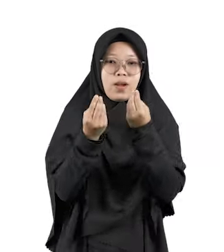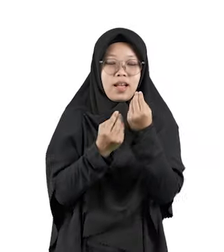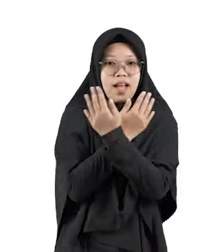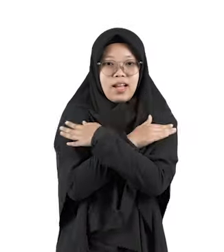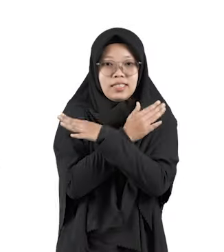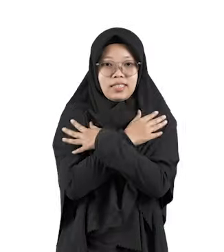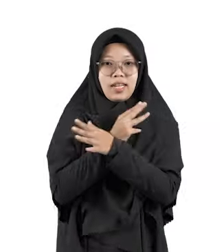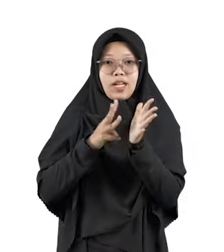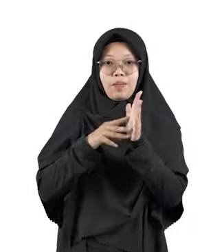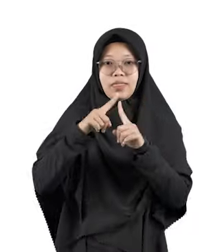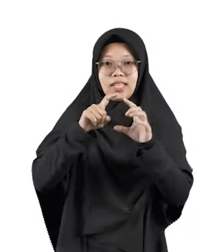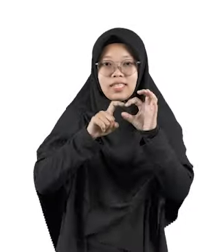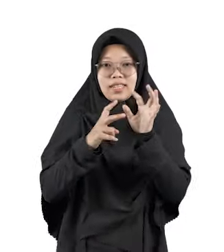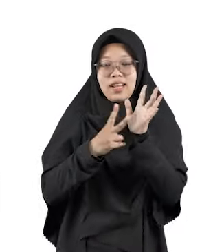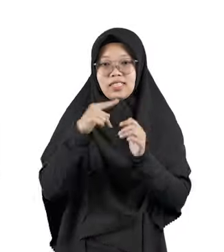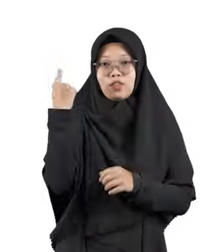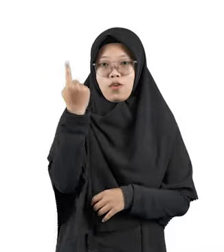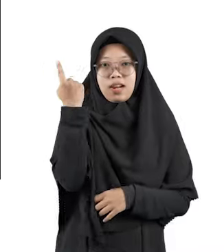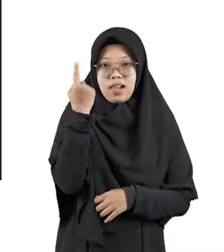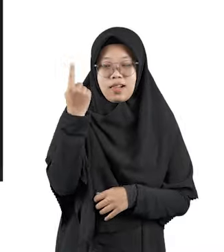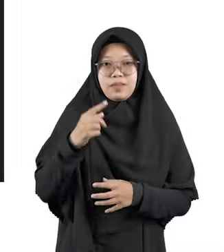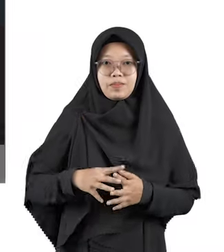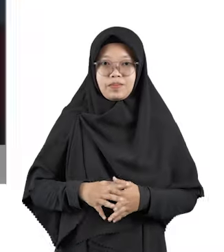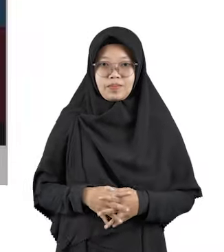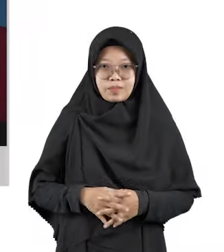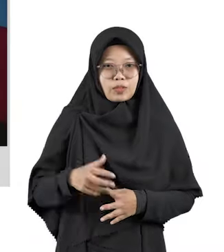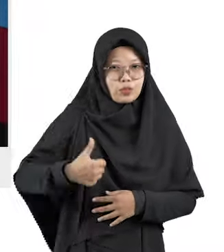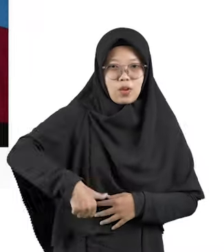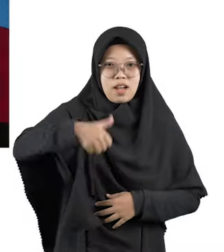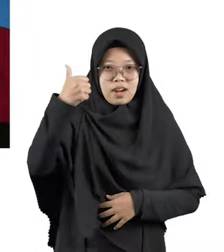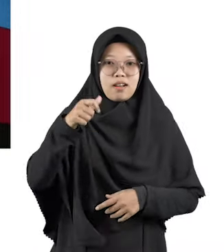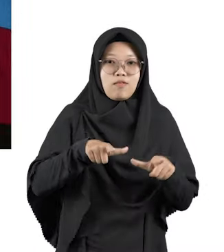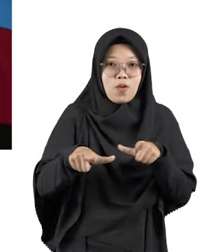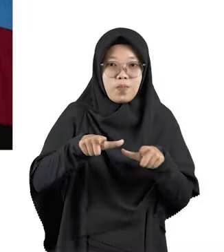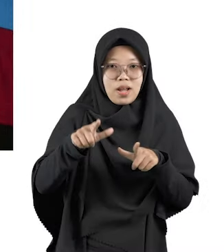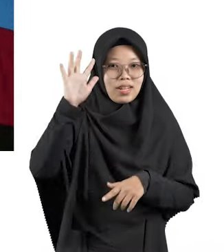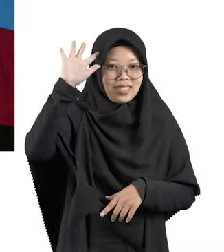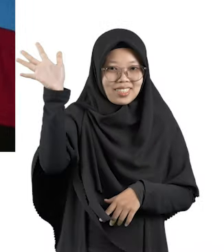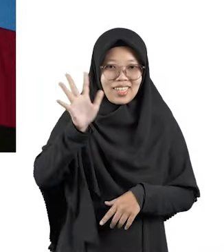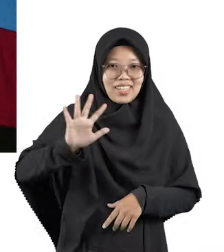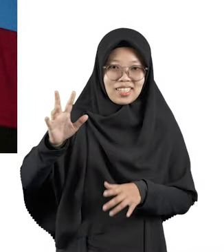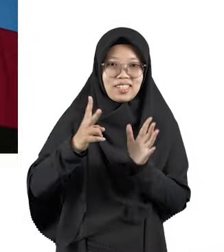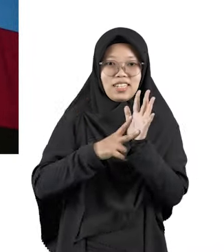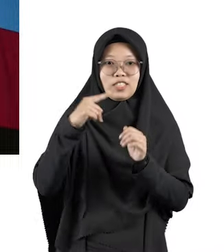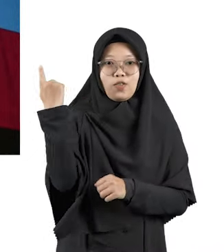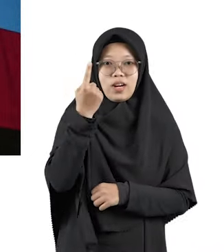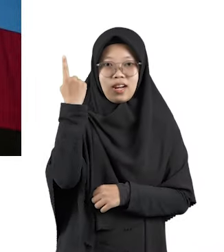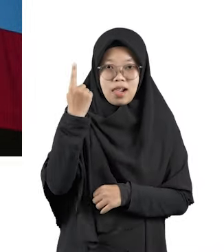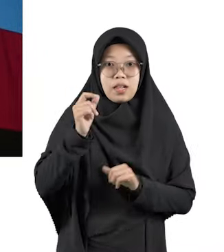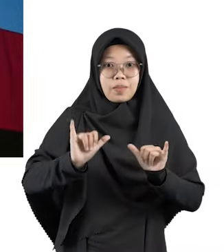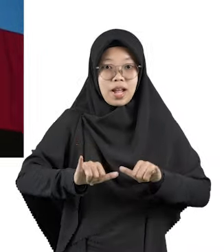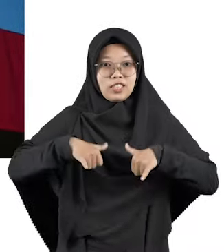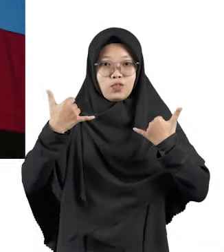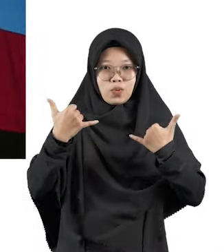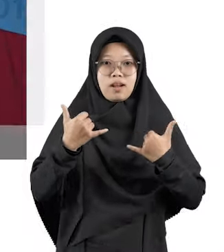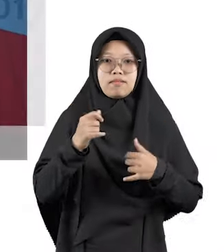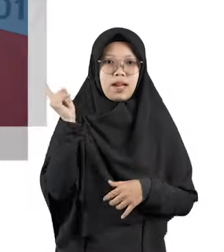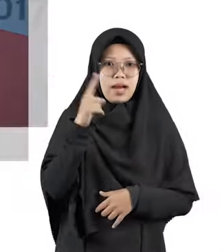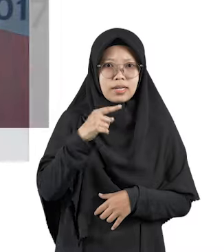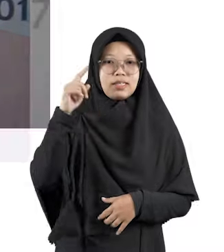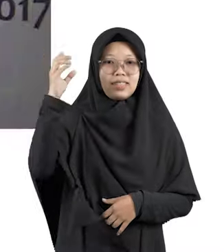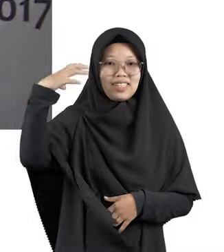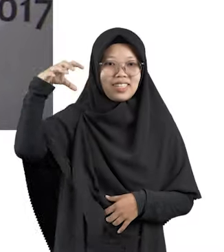tunanetra putri mewakili Aceh tingkat MTQ nasional, juara festival lomba seni siswa tingkat nasional